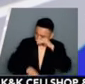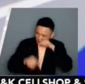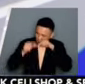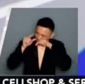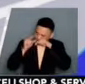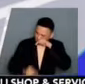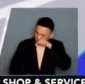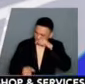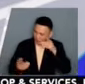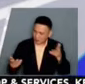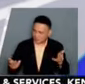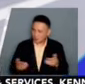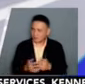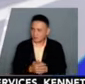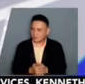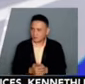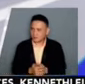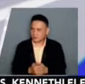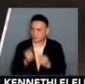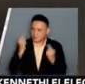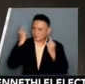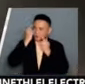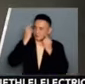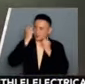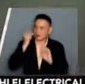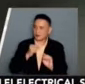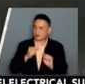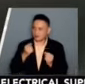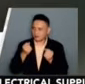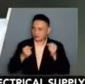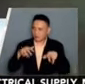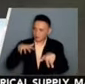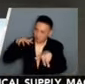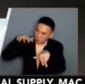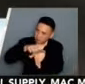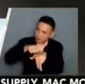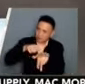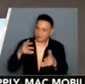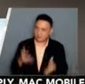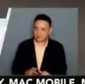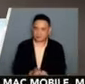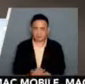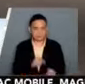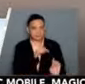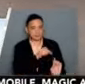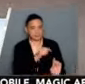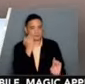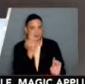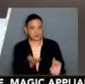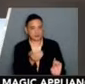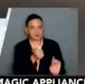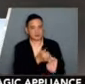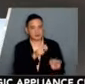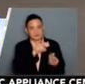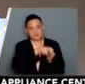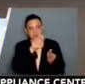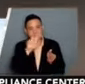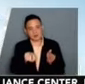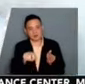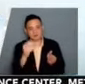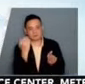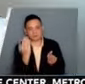yung bumangga sila sa kotse po Patay ang pahinante matapos ngang Tumalon sa truck sugatan ng lima pang